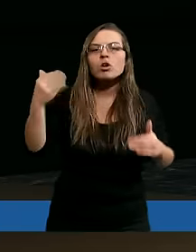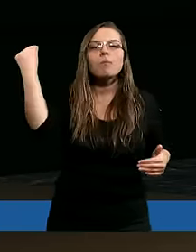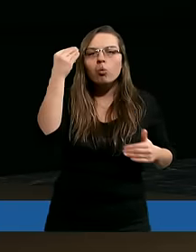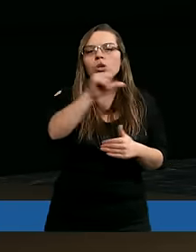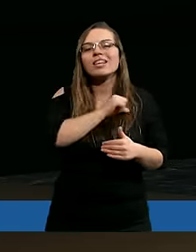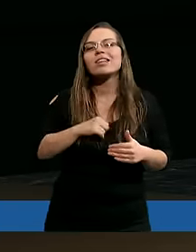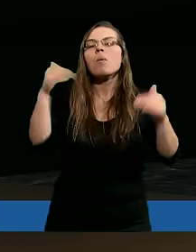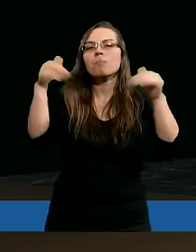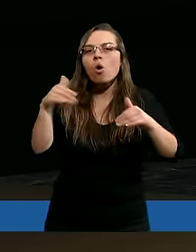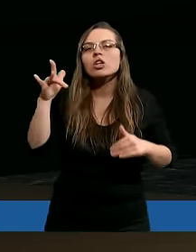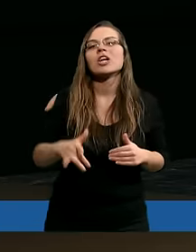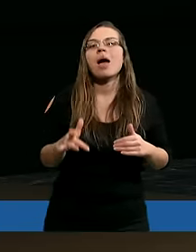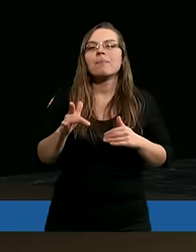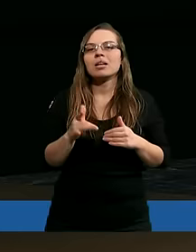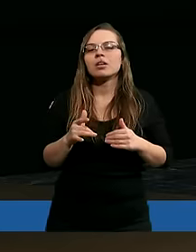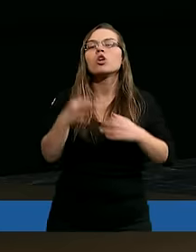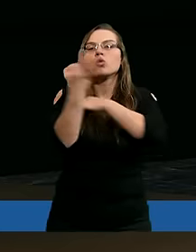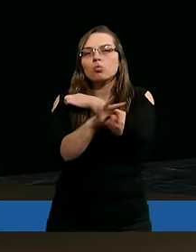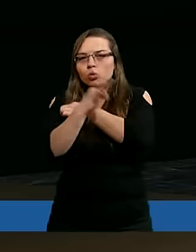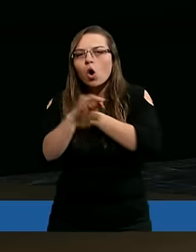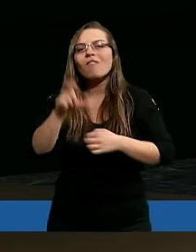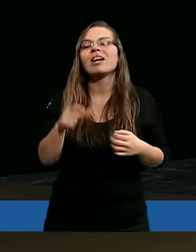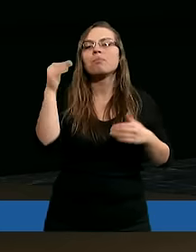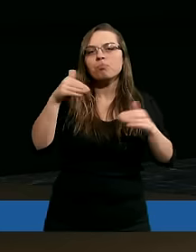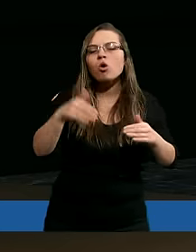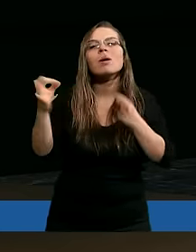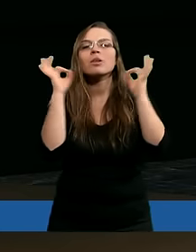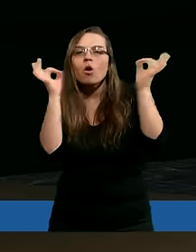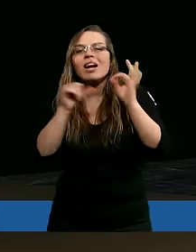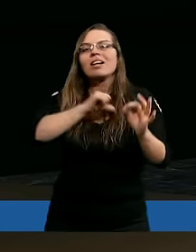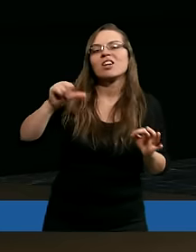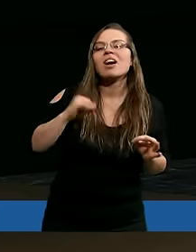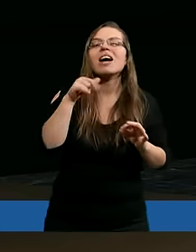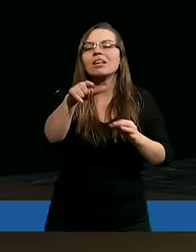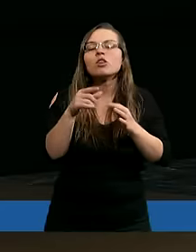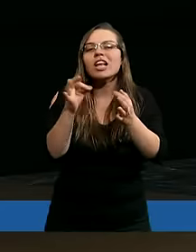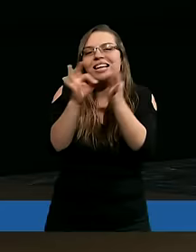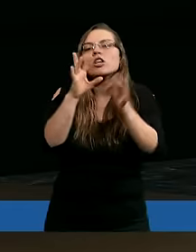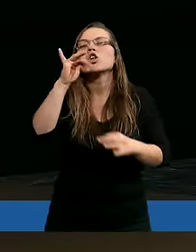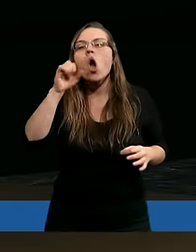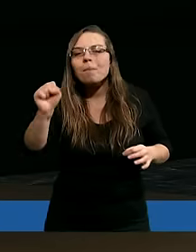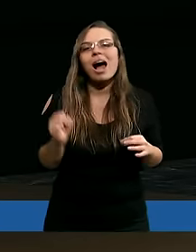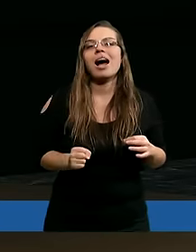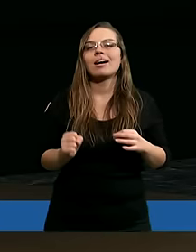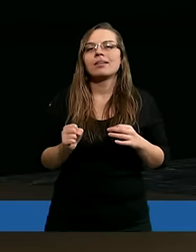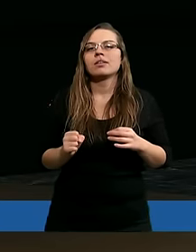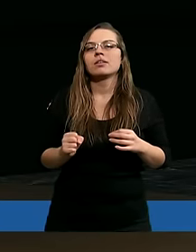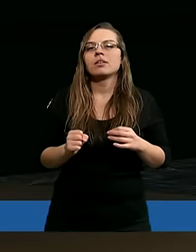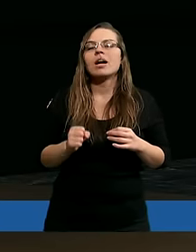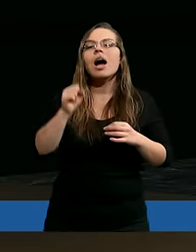możemy uczyć się, możemy studiować, możemy dowiadywać się, jak wyglądało życie Hioba, z